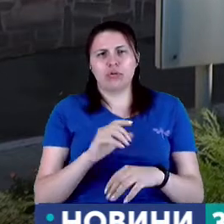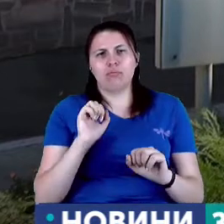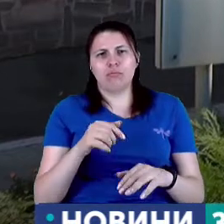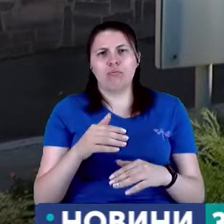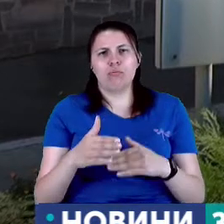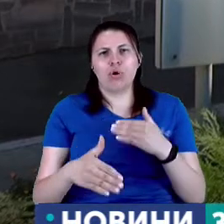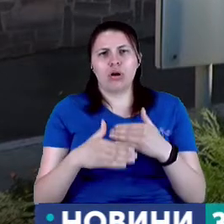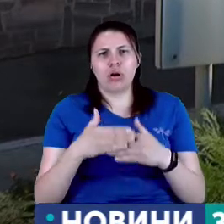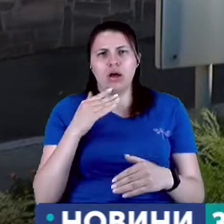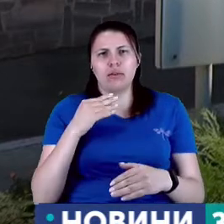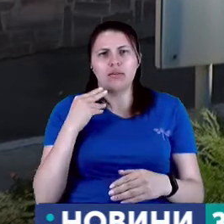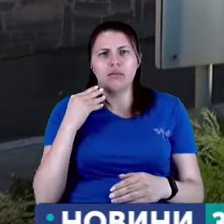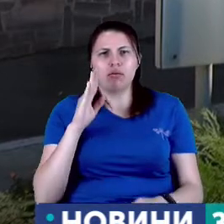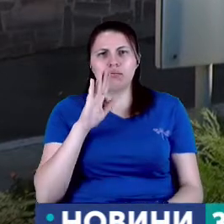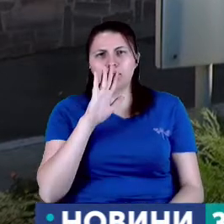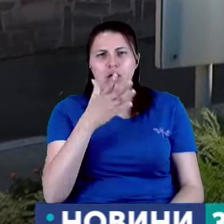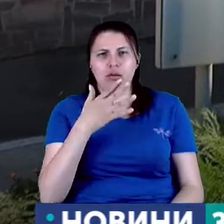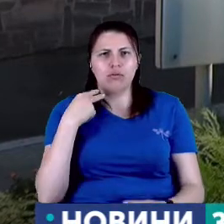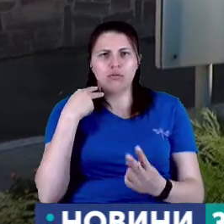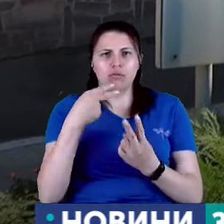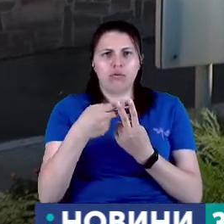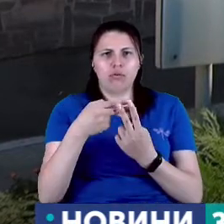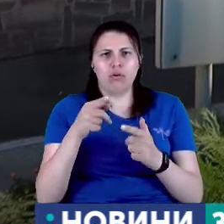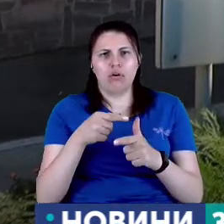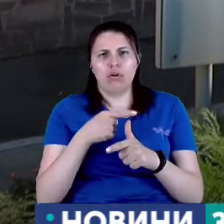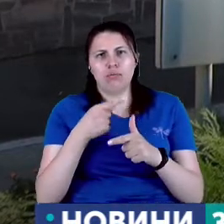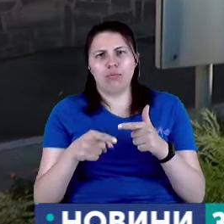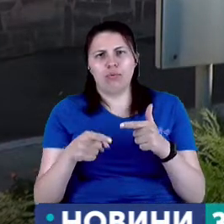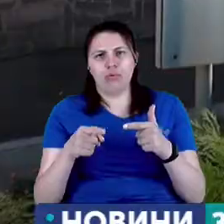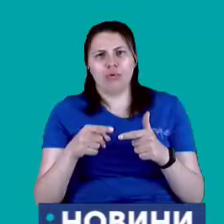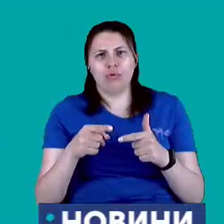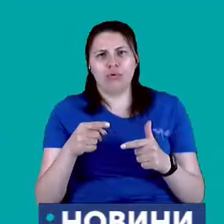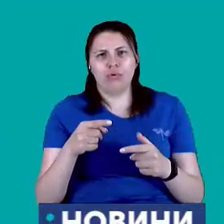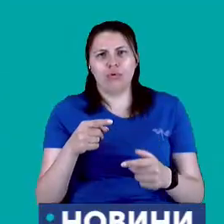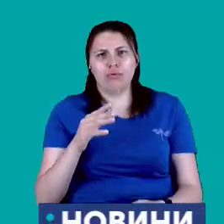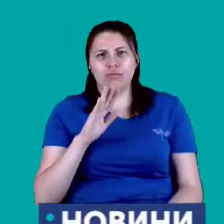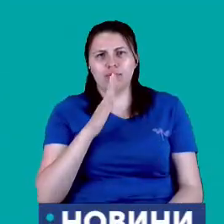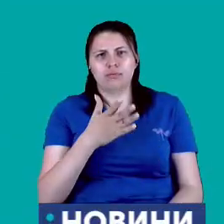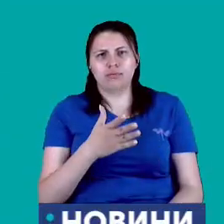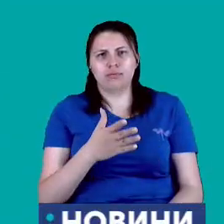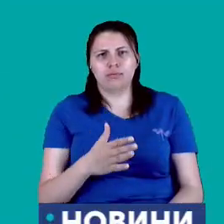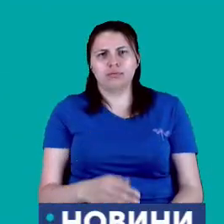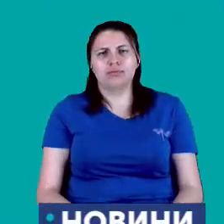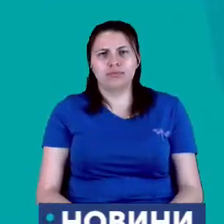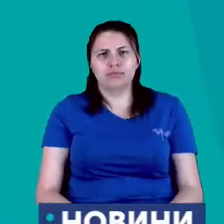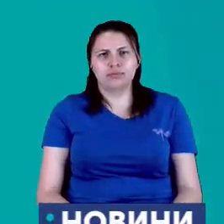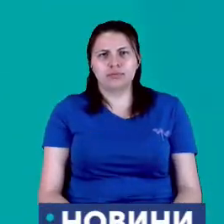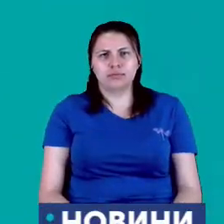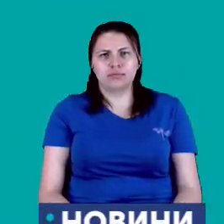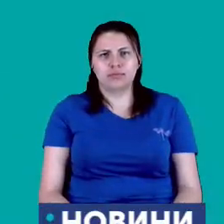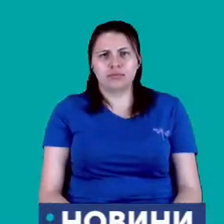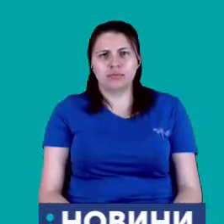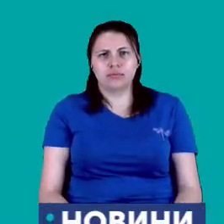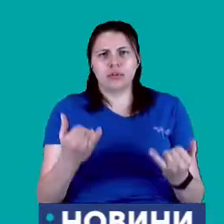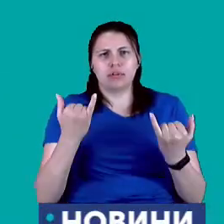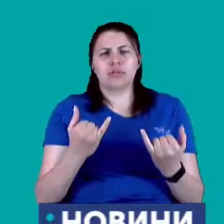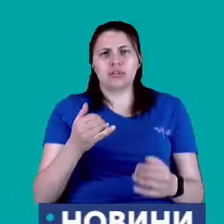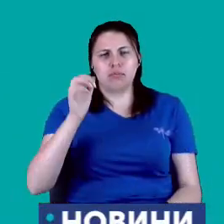на 5 років або позбавлення волі на той же самий срок. Наразі пам'ятник відмили,